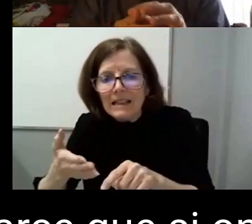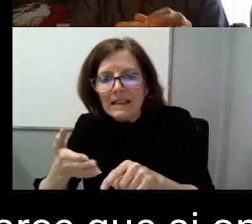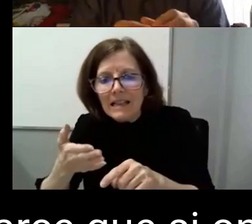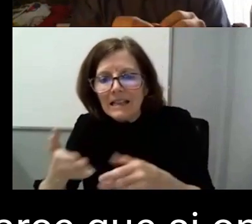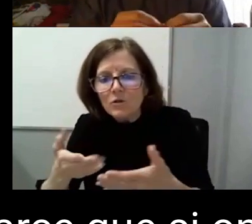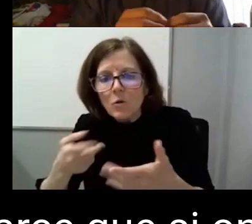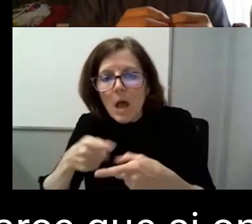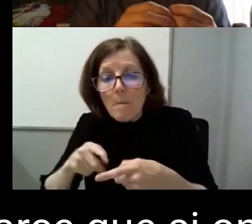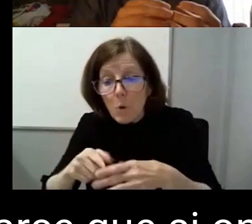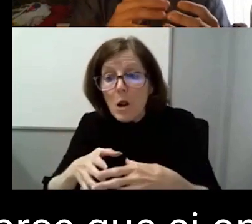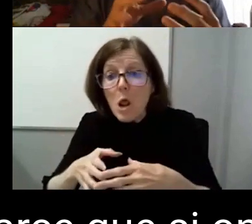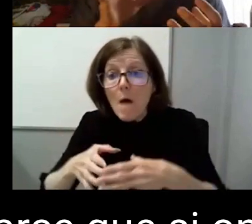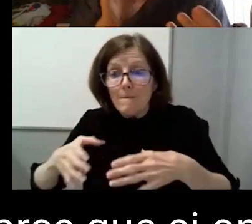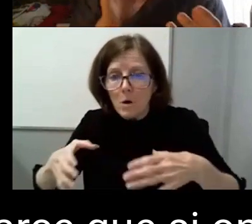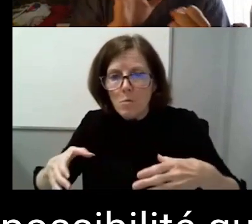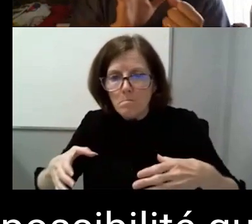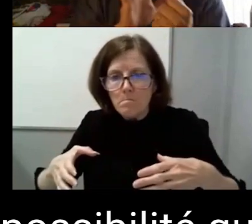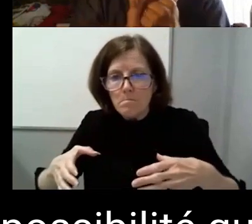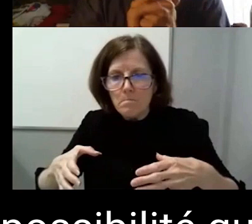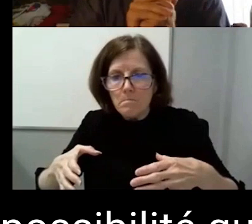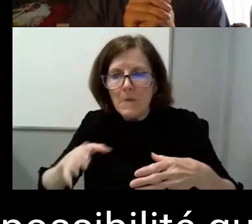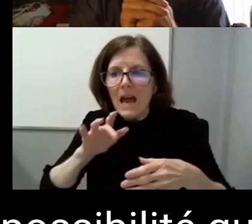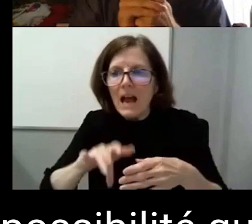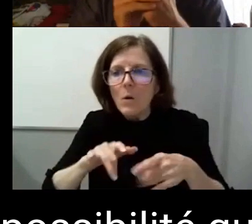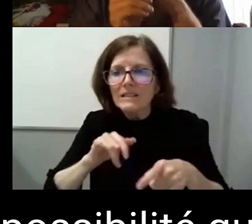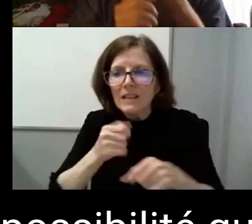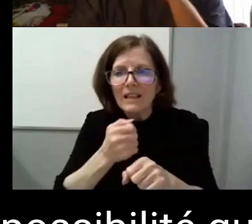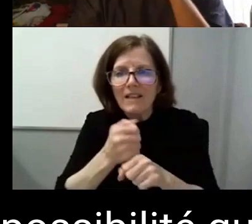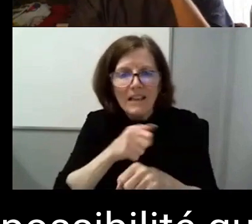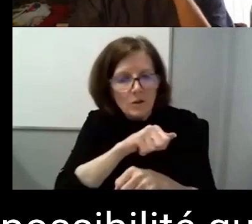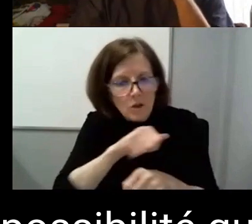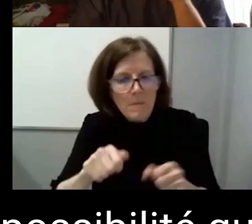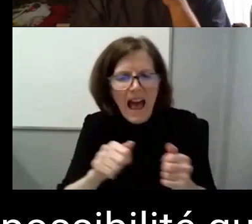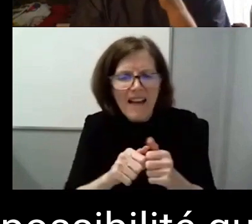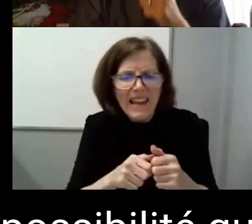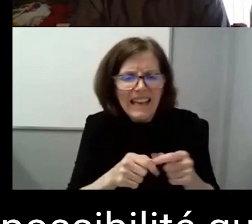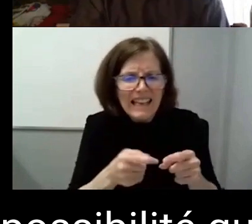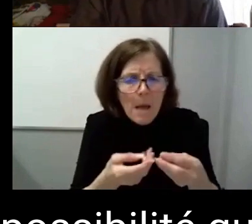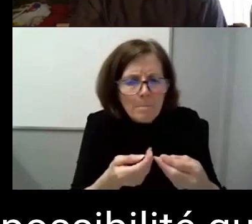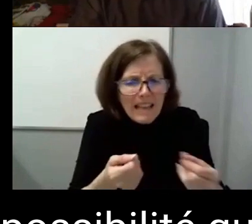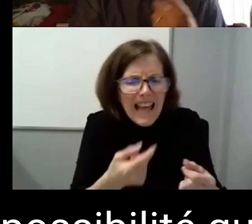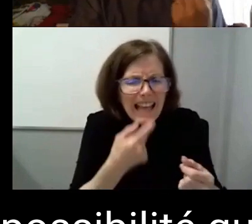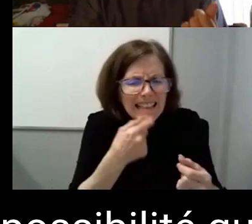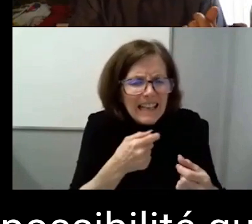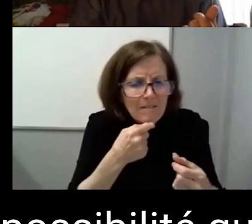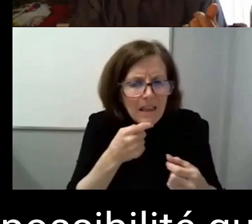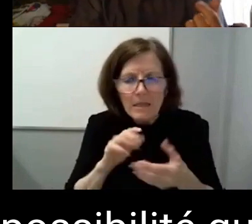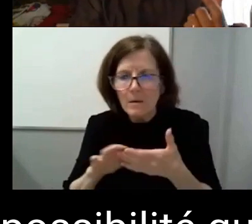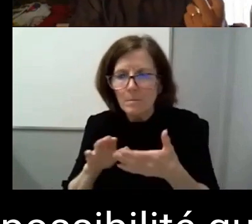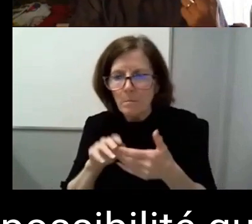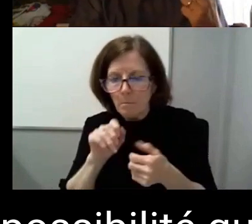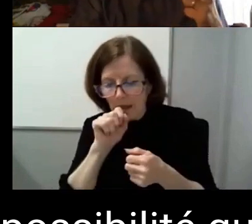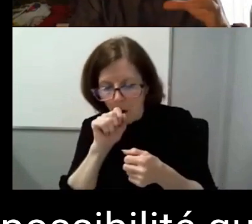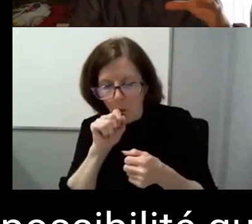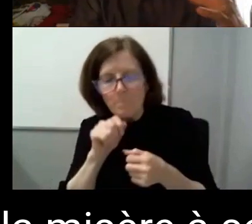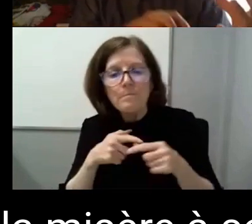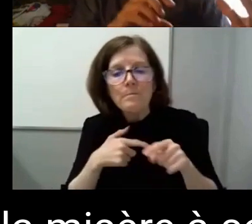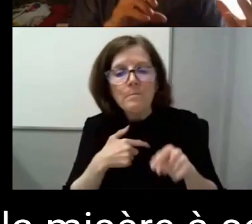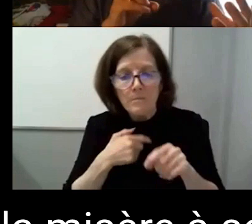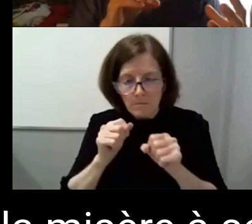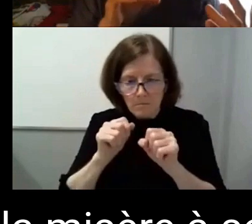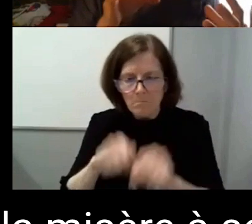de volume, juste parce que si on travaille avec juste des matières très fines, pardon, il y a la possibilité